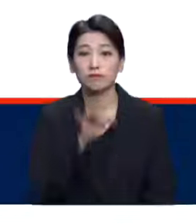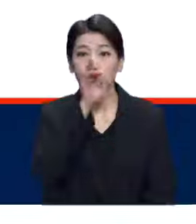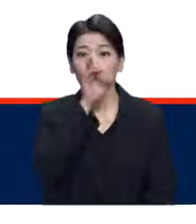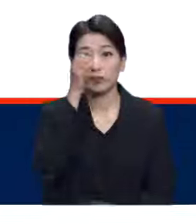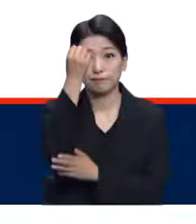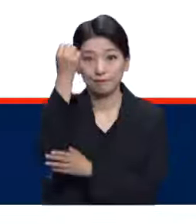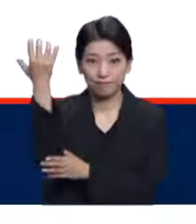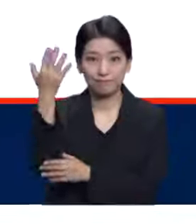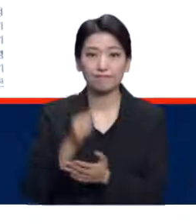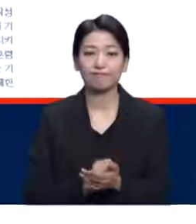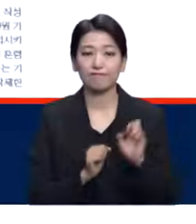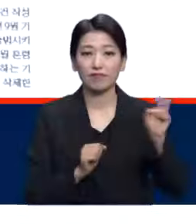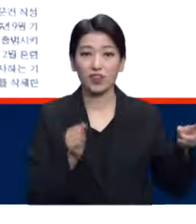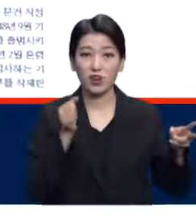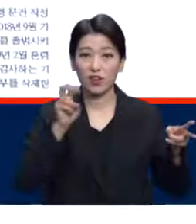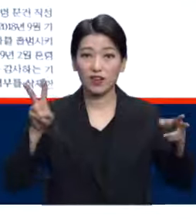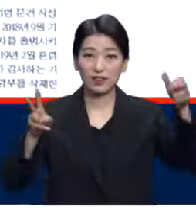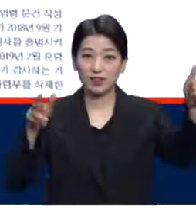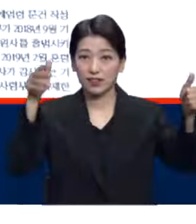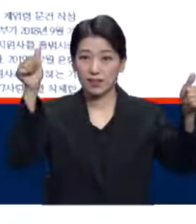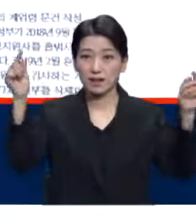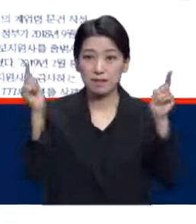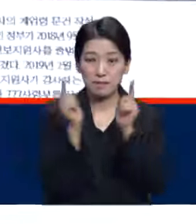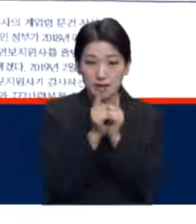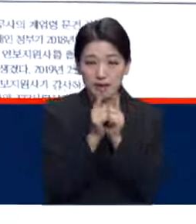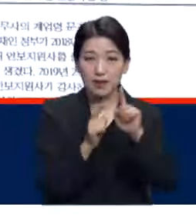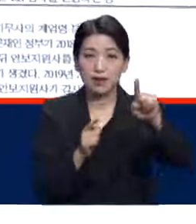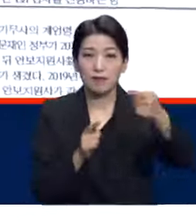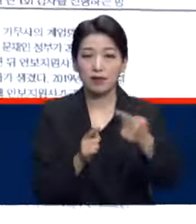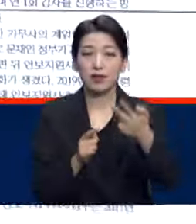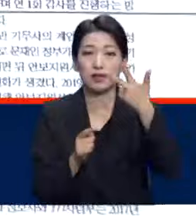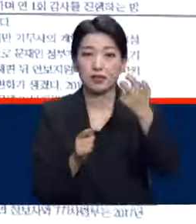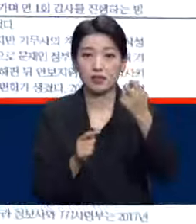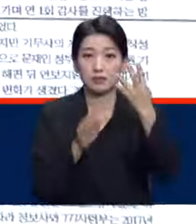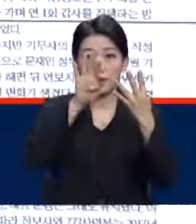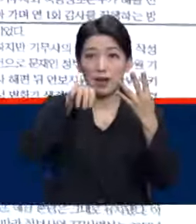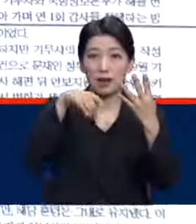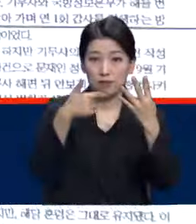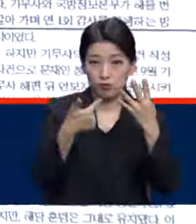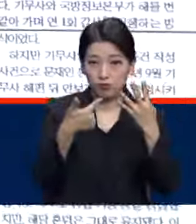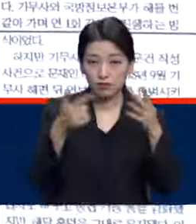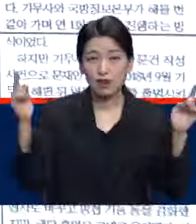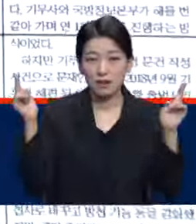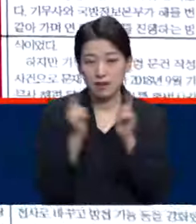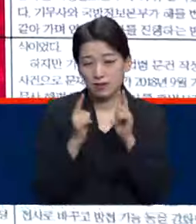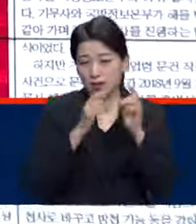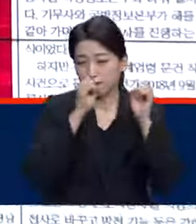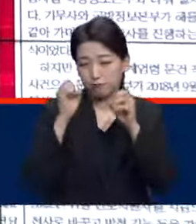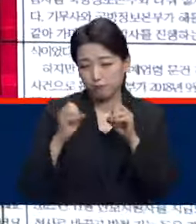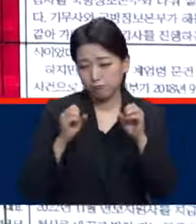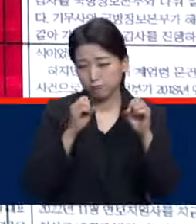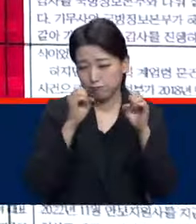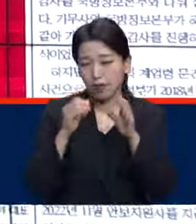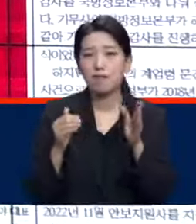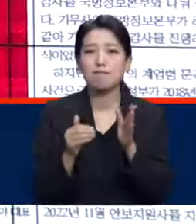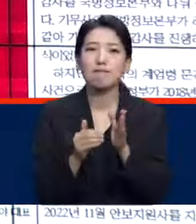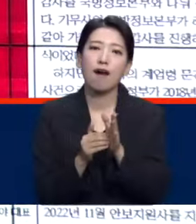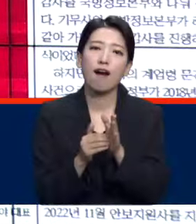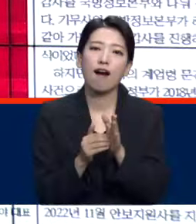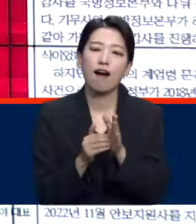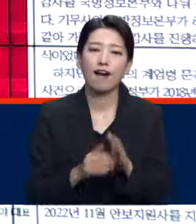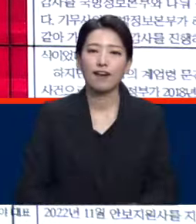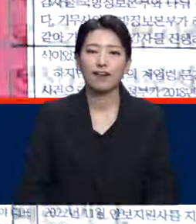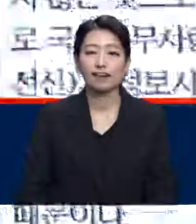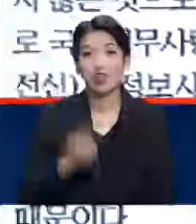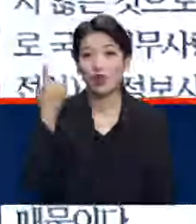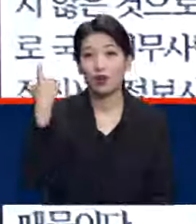중앙일보입니다. 여야 대표 174분 회담 대화 복원 첫 발은 뗐다. 어제 오후 2시 국회에서